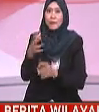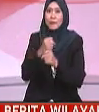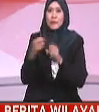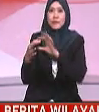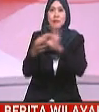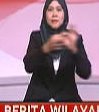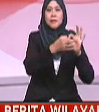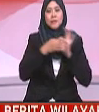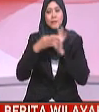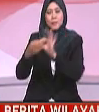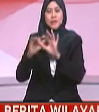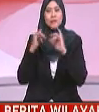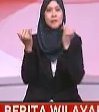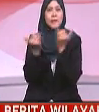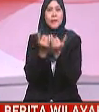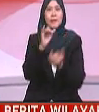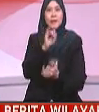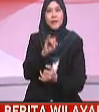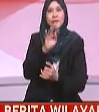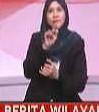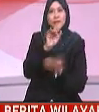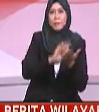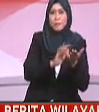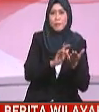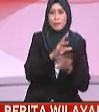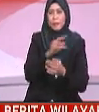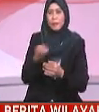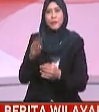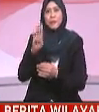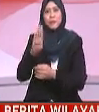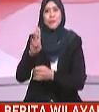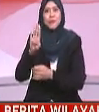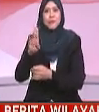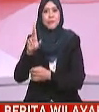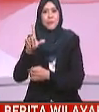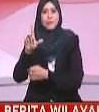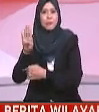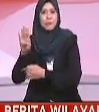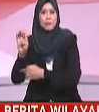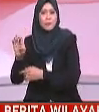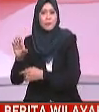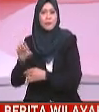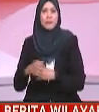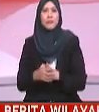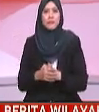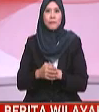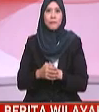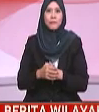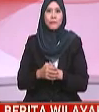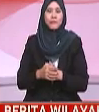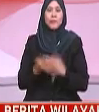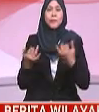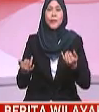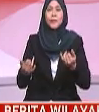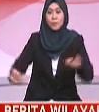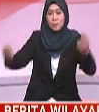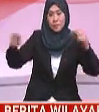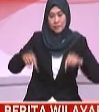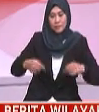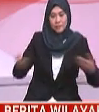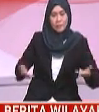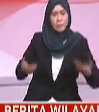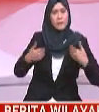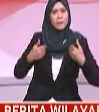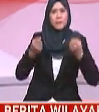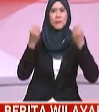kerjasama syarikat iMedical Pharmacy dan Bubble Belly Billionaire. Pada hari ini kita datang dengan bakul rezeki yang